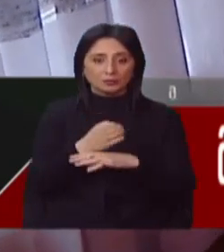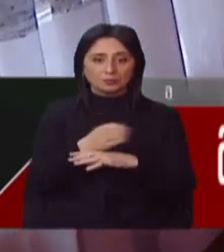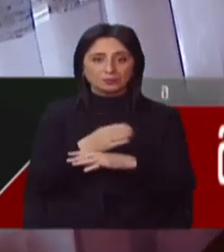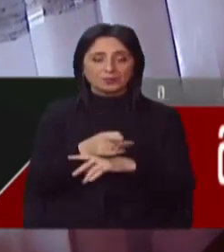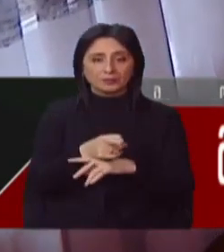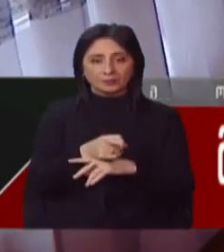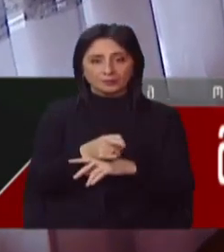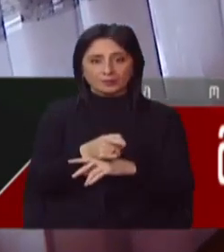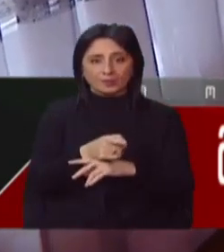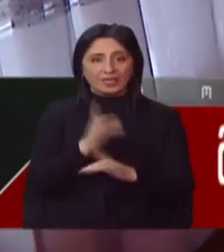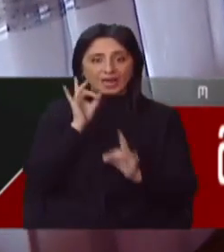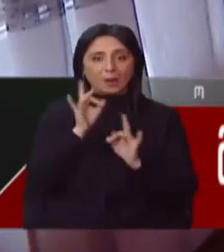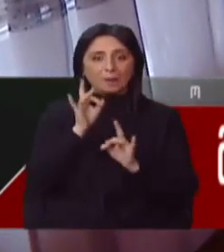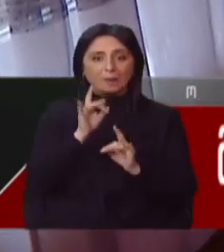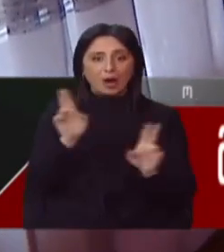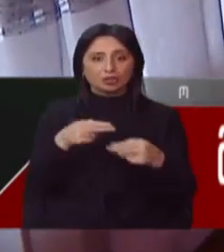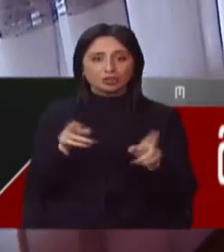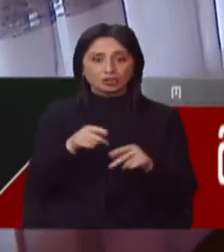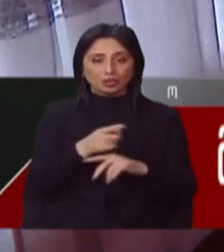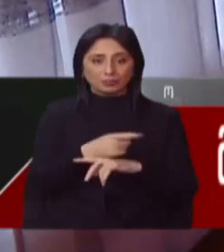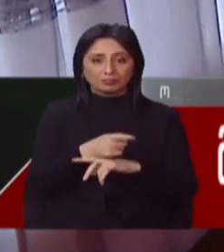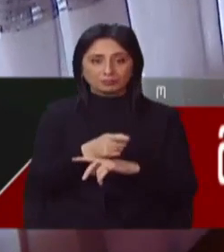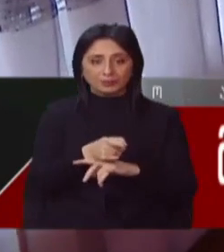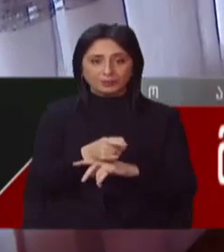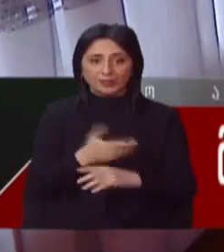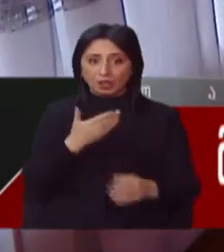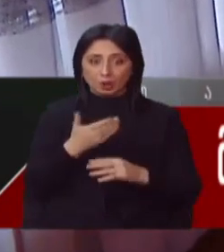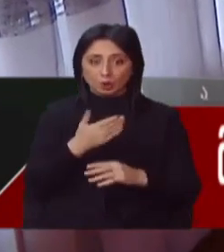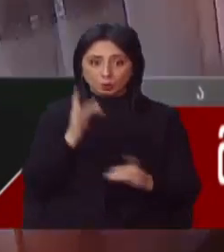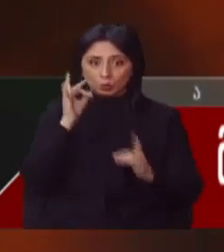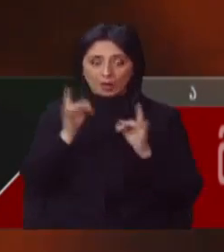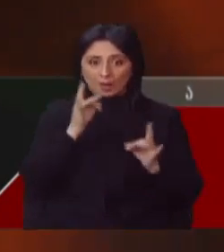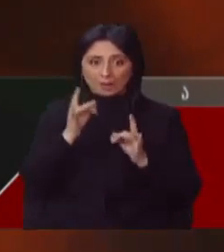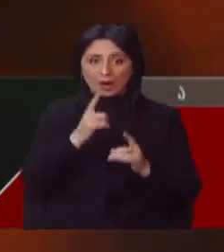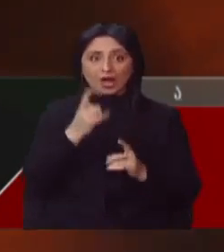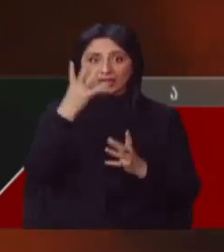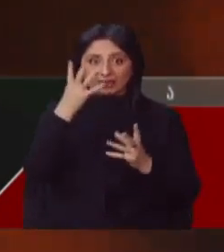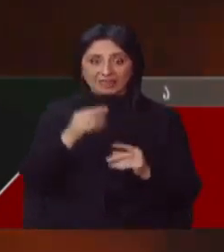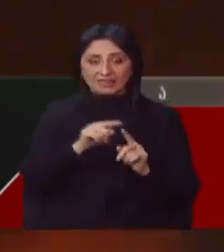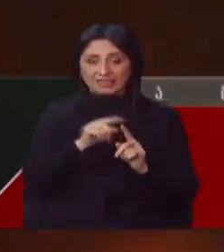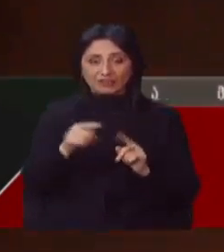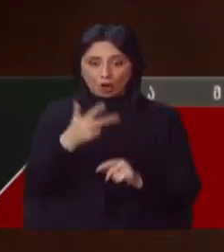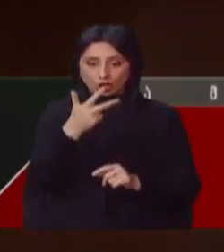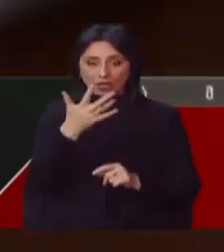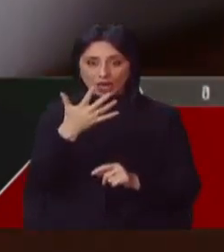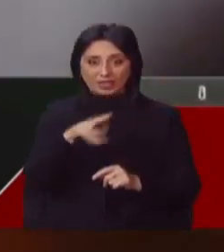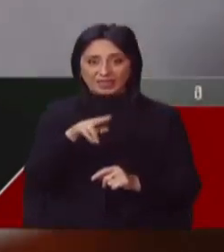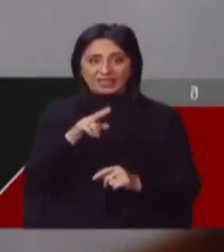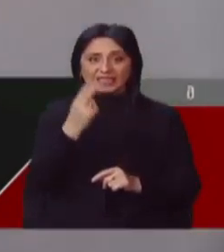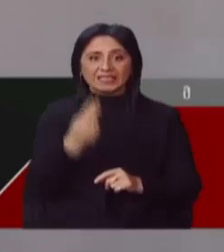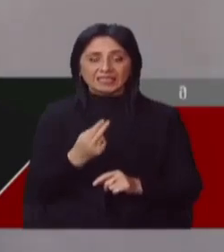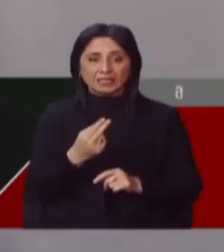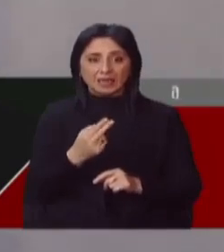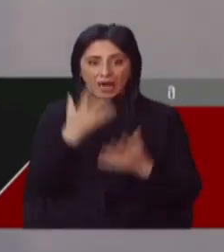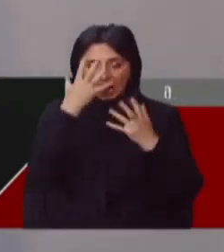ხელსაწყო ხმაურის ნორმის შეფასებას. თუ აკუსტიკური ხმაური დღის განმავლობაში 35 დეციბელს,